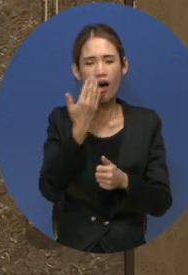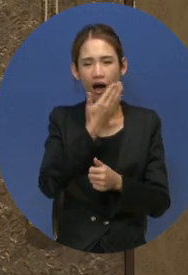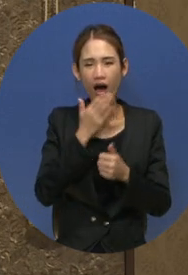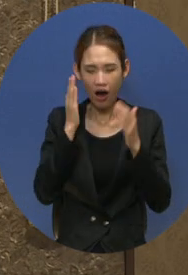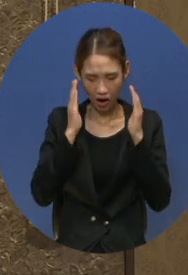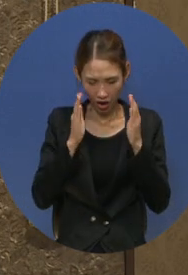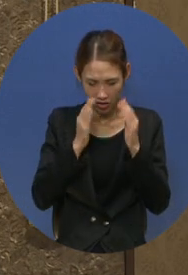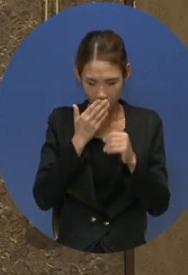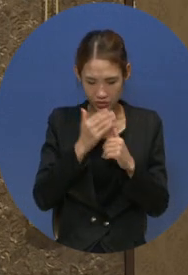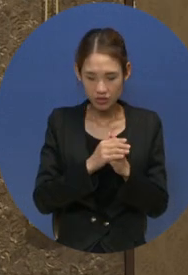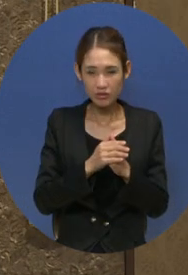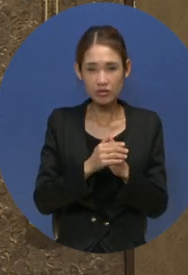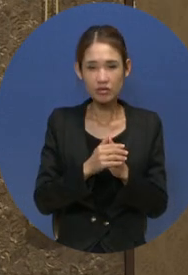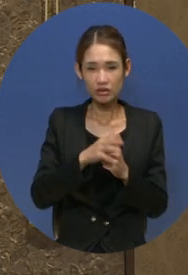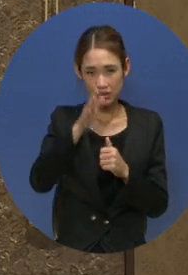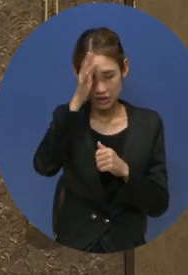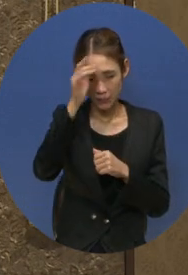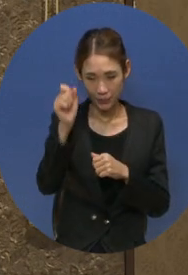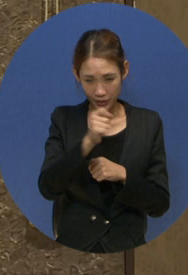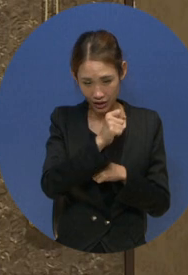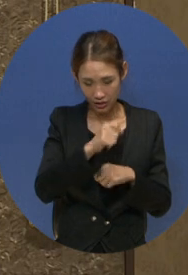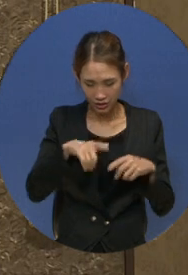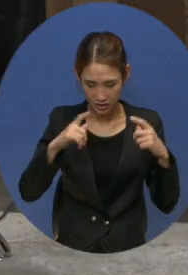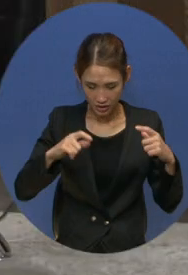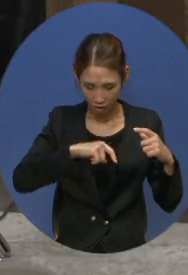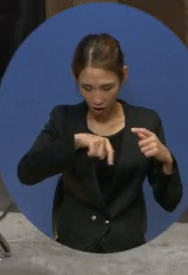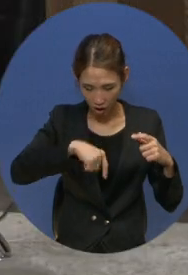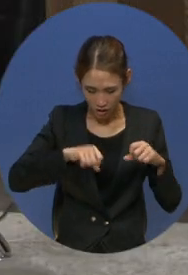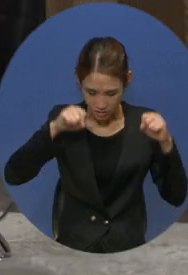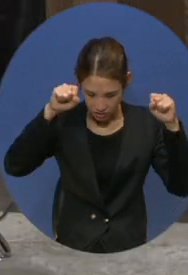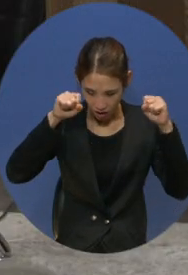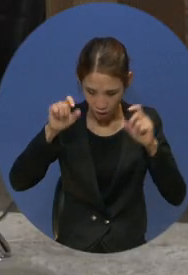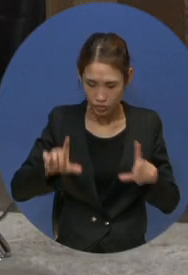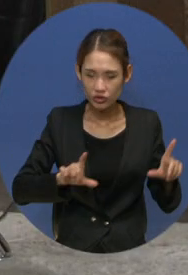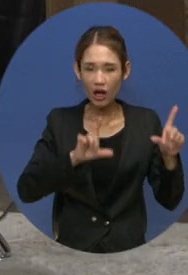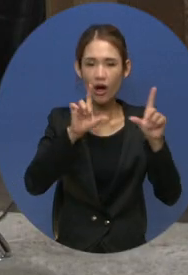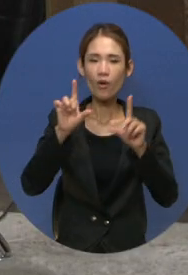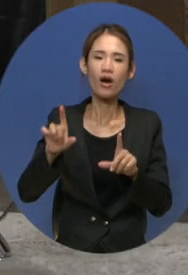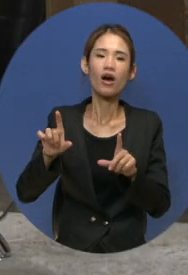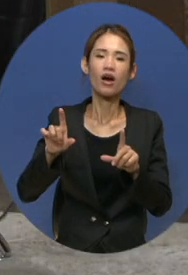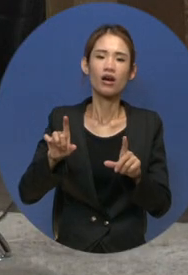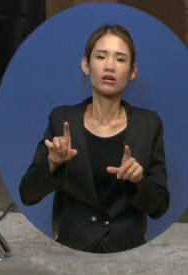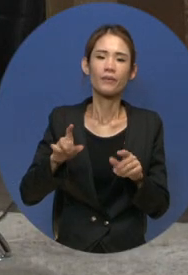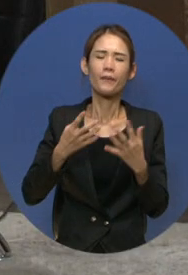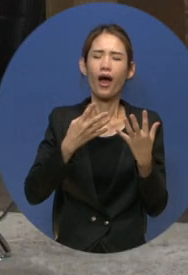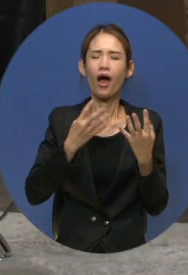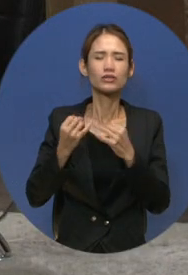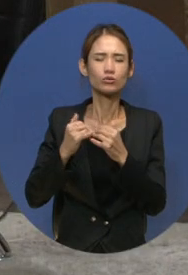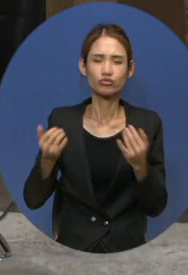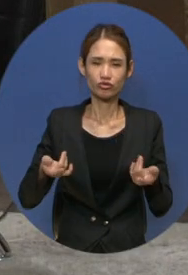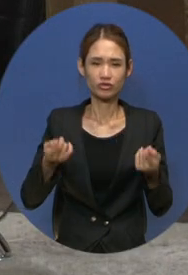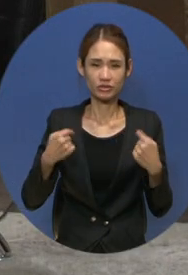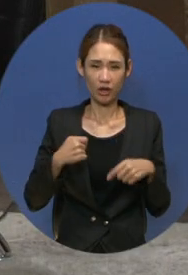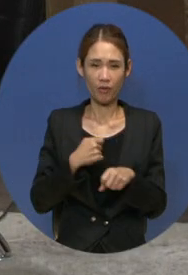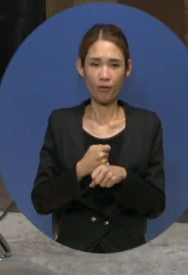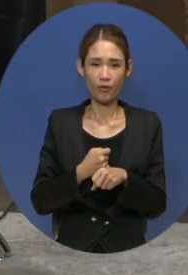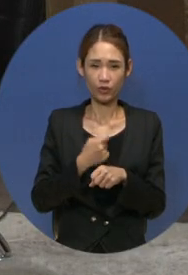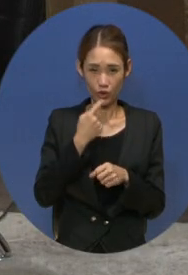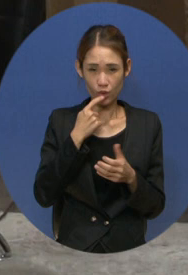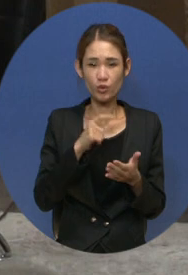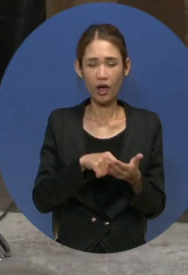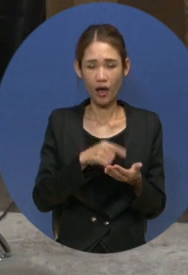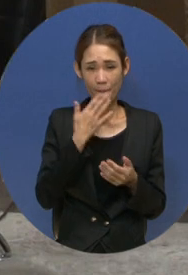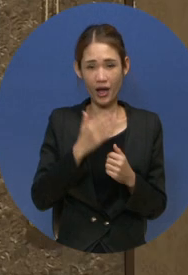그 배드민턴은 이 지역 안에서 굉장히 생활체육 차원에서 지역에 있는 많은 분들이 또 배드민턴을 하거든요. 그렇죠. 쉽지 그러니까, 않게 또 할 수 있는 예, 운동이고